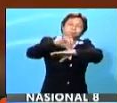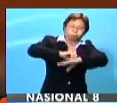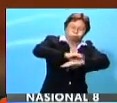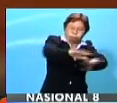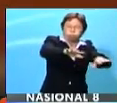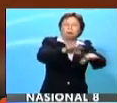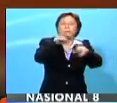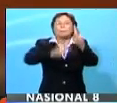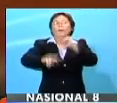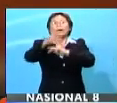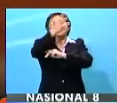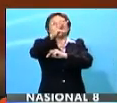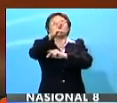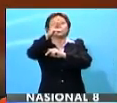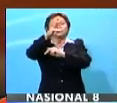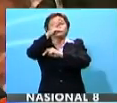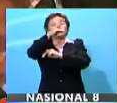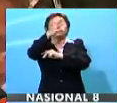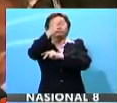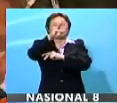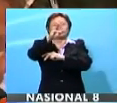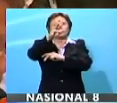620 juta